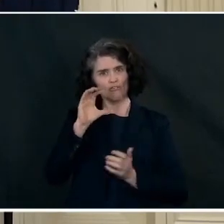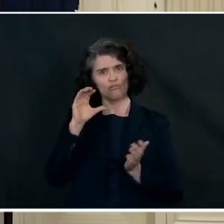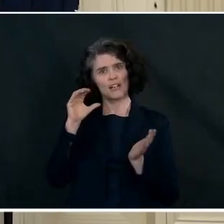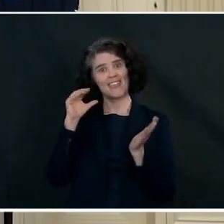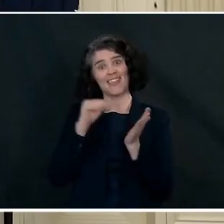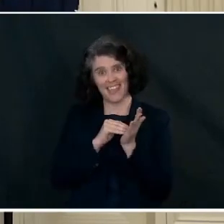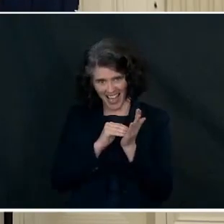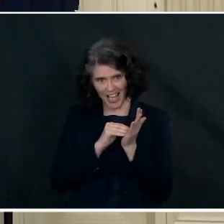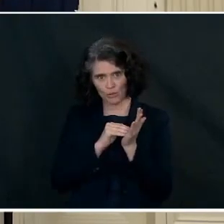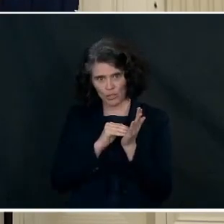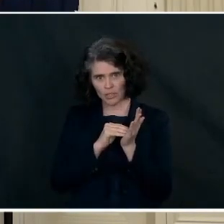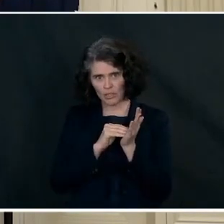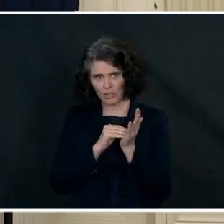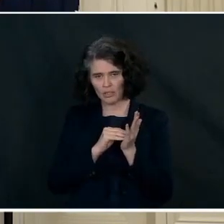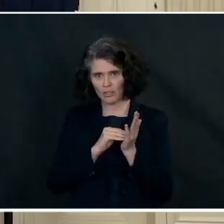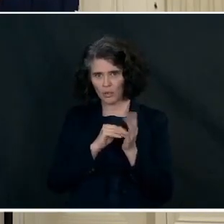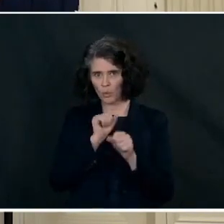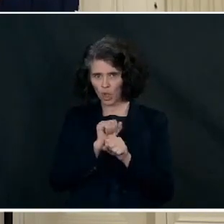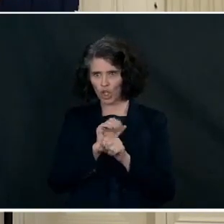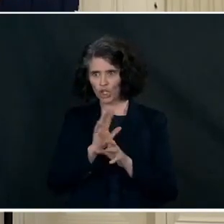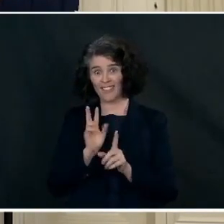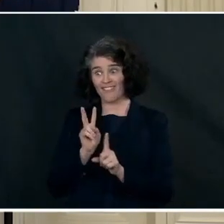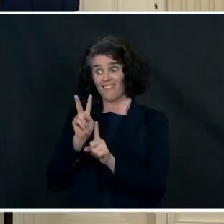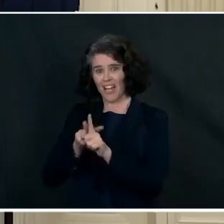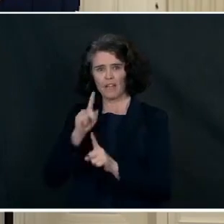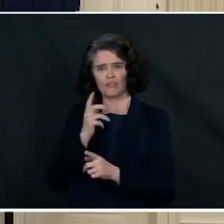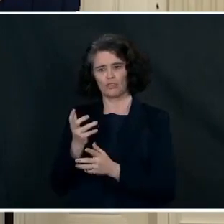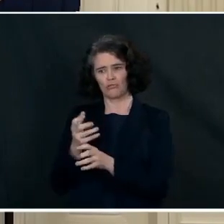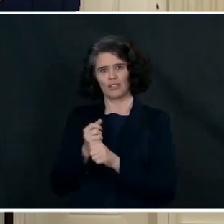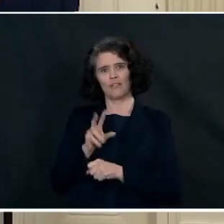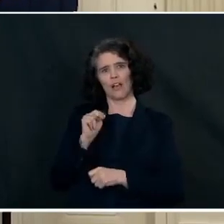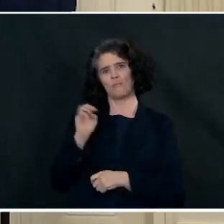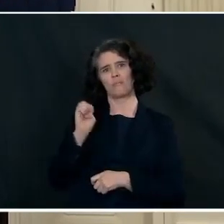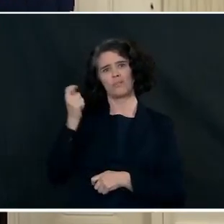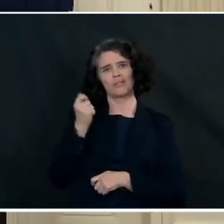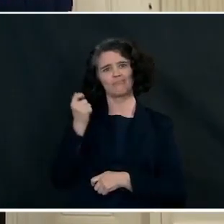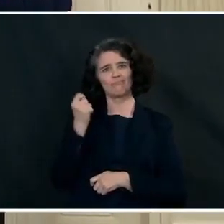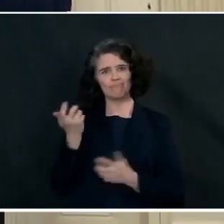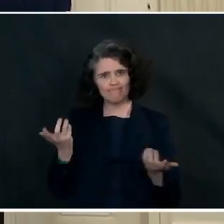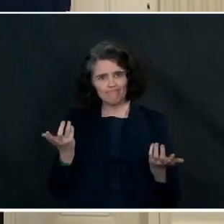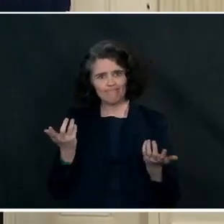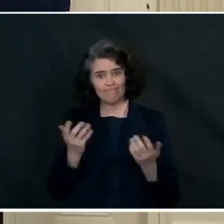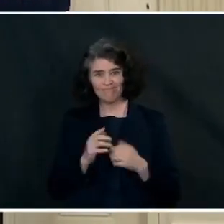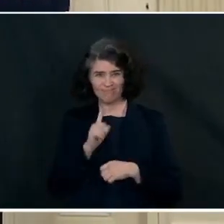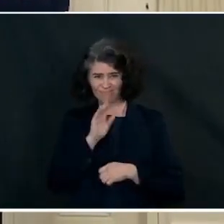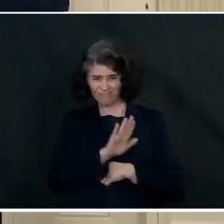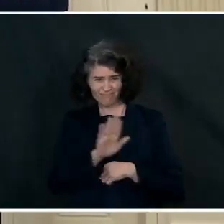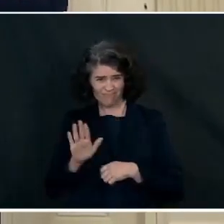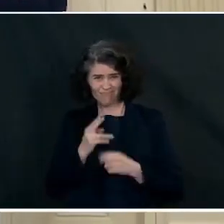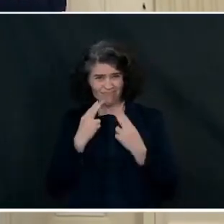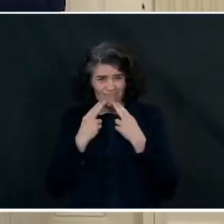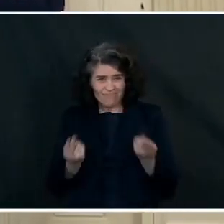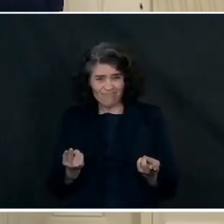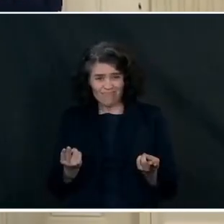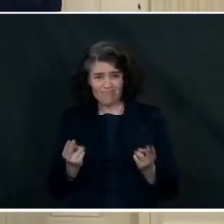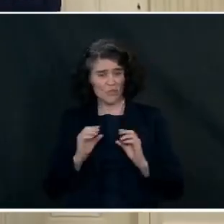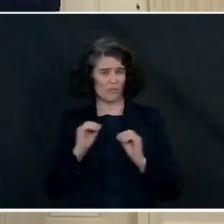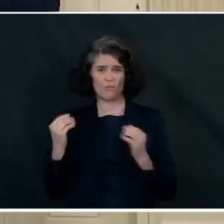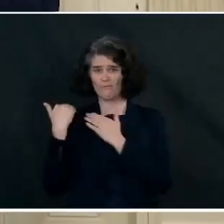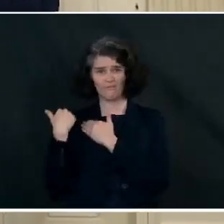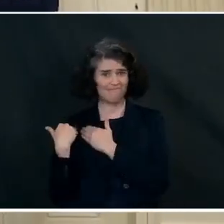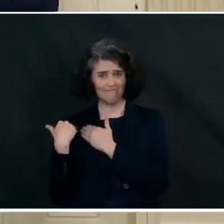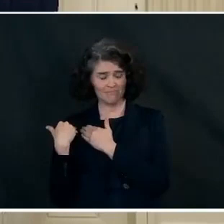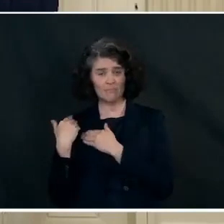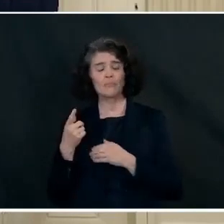toplantısında ülkesinin Afganistan Ulus inşa etmek üzere işgal etmediğini savundu taliban'a karşı Afganistan ordusuna